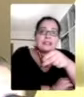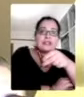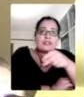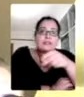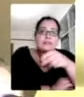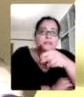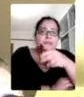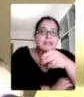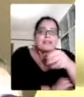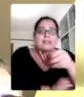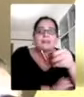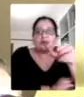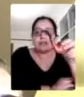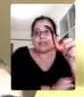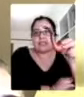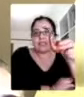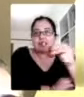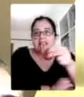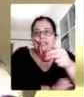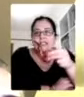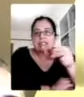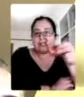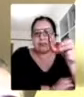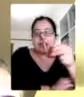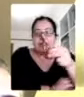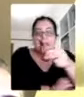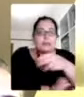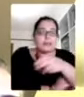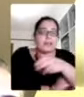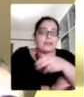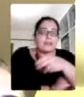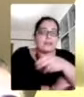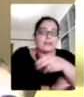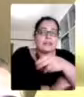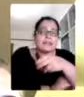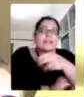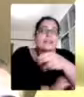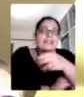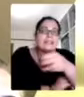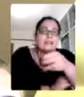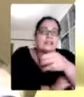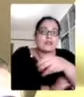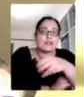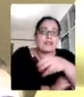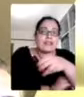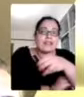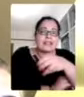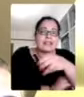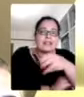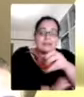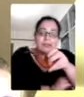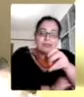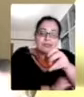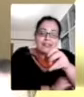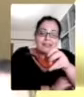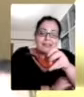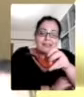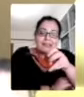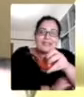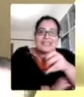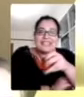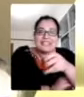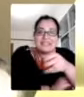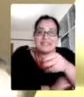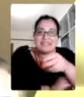değildi. Çalışıyordum. Bunu da çalışırken içeyim diye eğik pipoyu almıştım elime. İnanılmaz güzel geldi tadı. Ben bunu ziyan